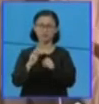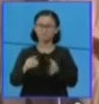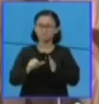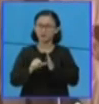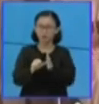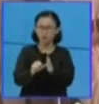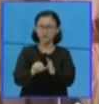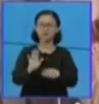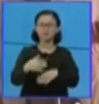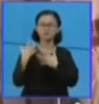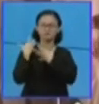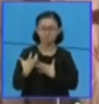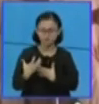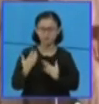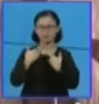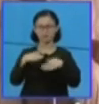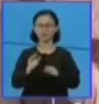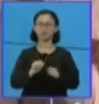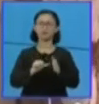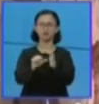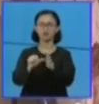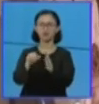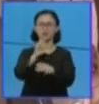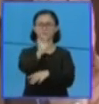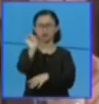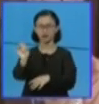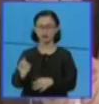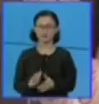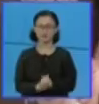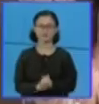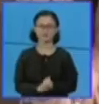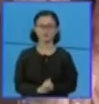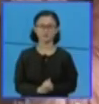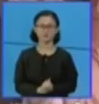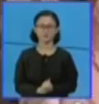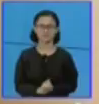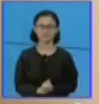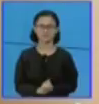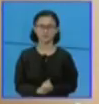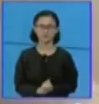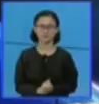dapat meringankan beban dan membantu sesama. Tim Liputan iNews melaporkan.